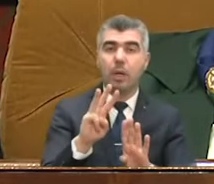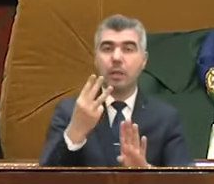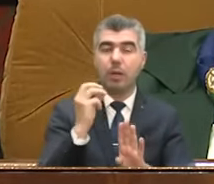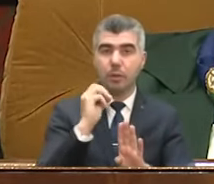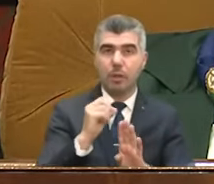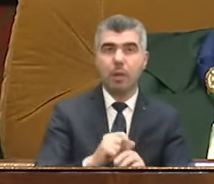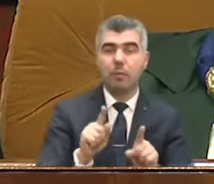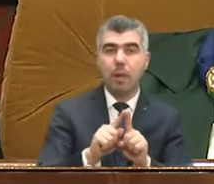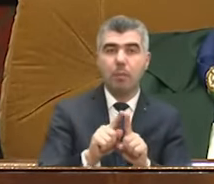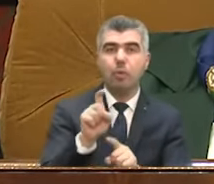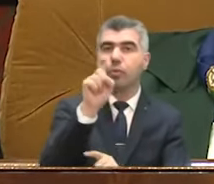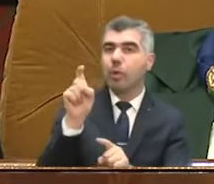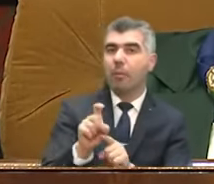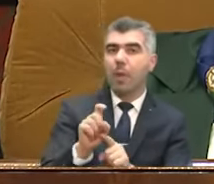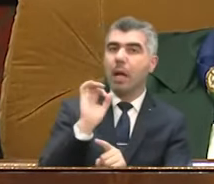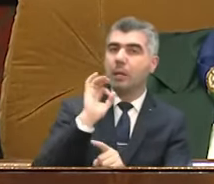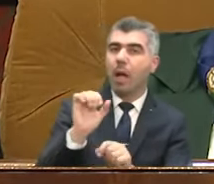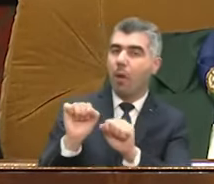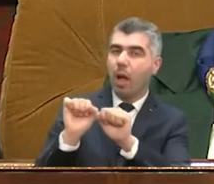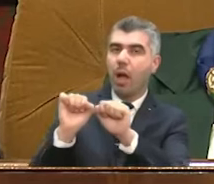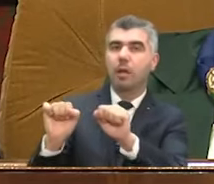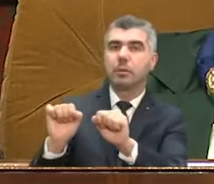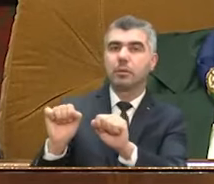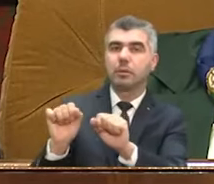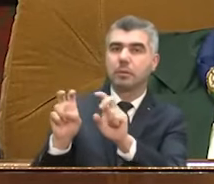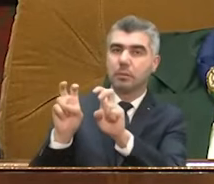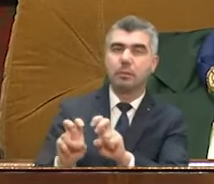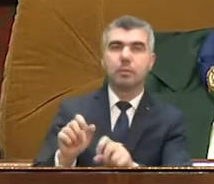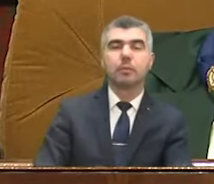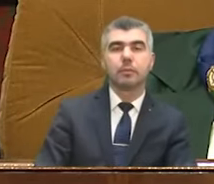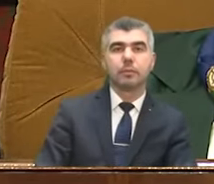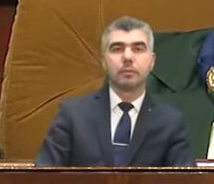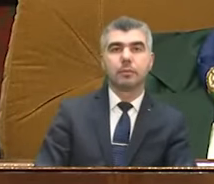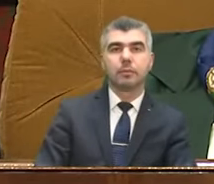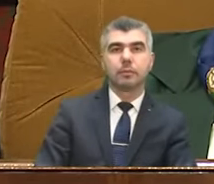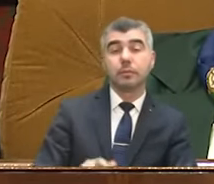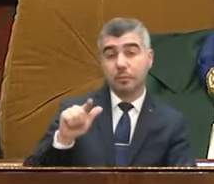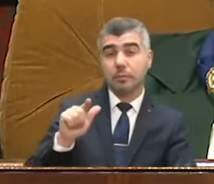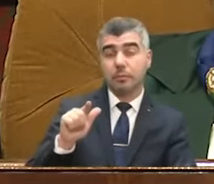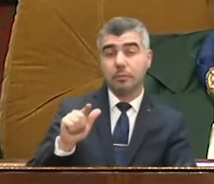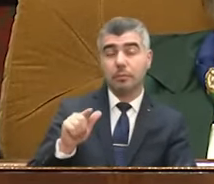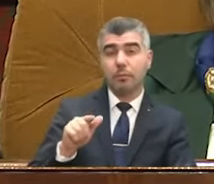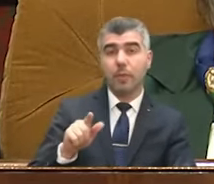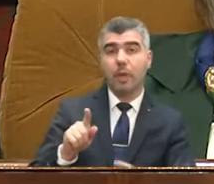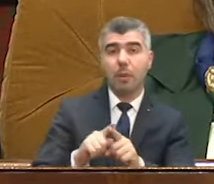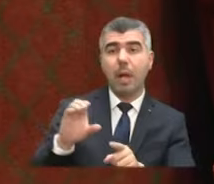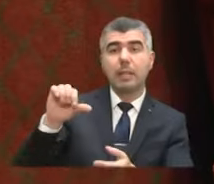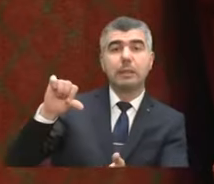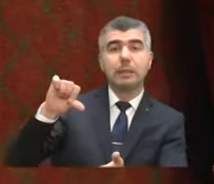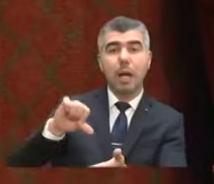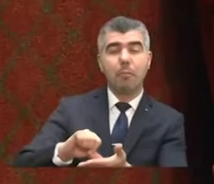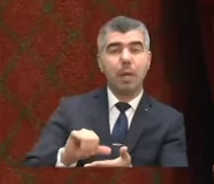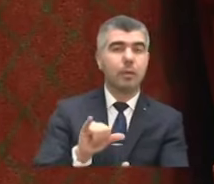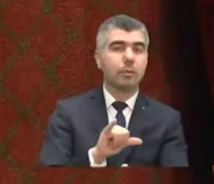113/14 من اختصاص الجامعات، اختصاص حصري أو اختصاص ذاتي ديال الجامعات، ولكن بعض الجامعات ومنهم مدينة الدار البيضاء لا